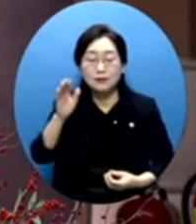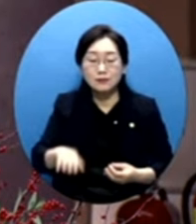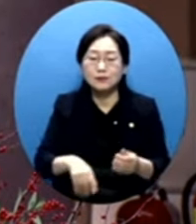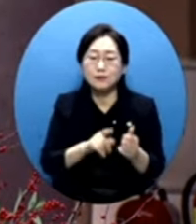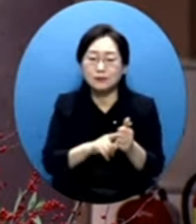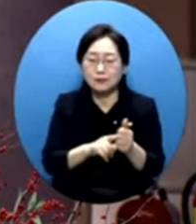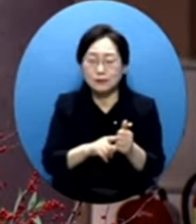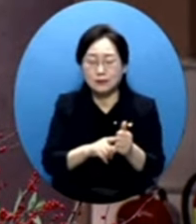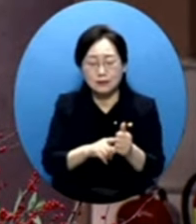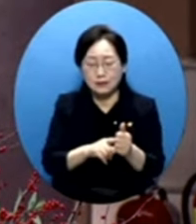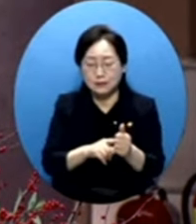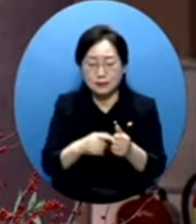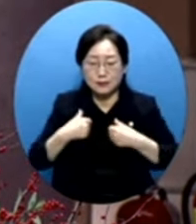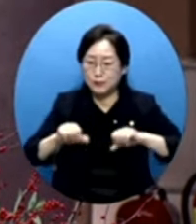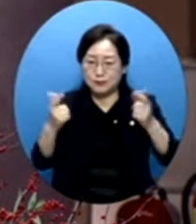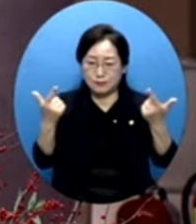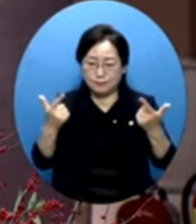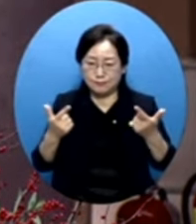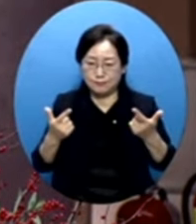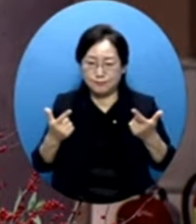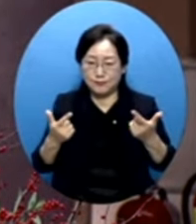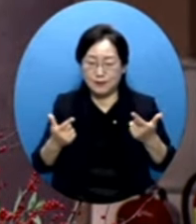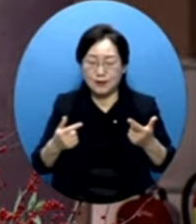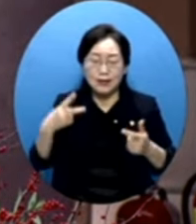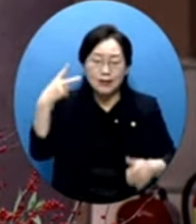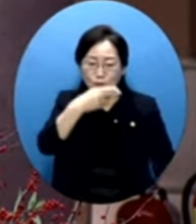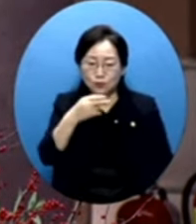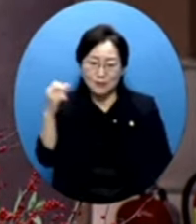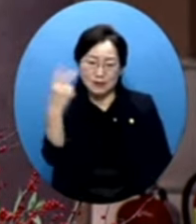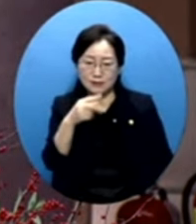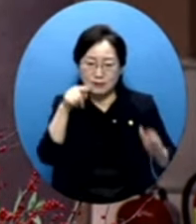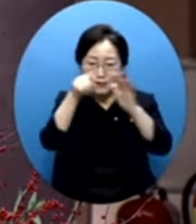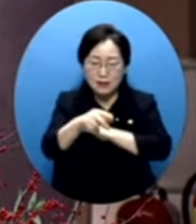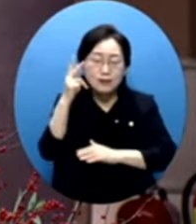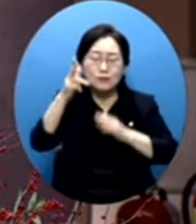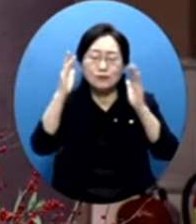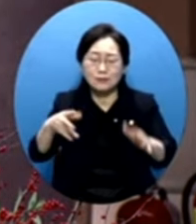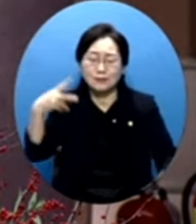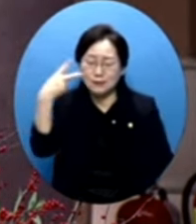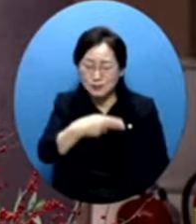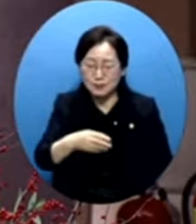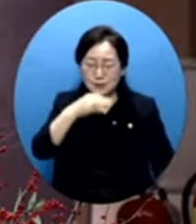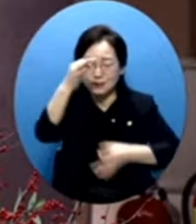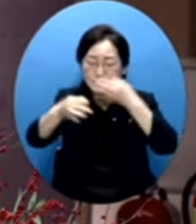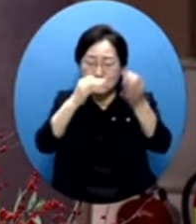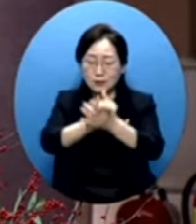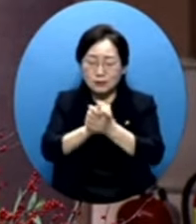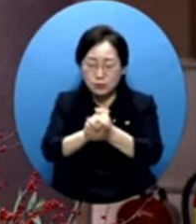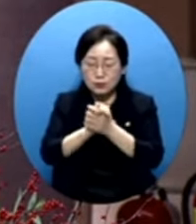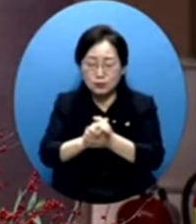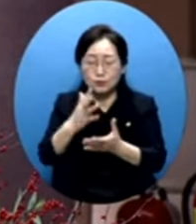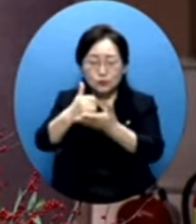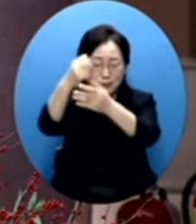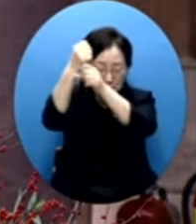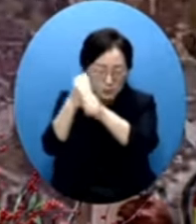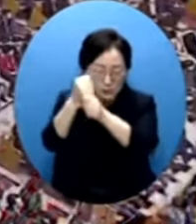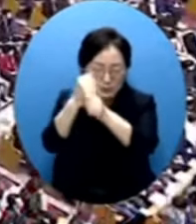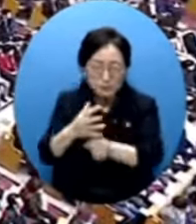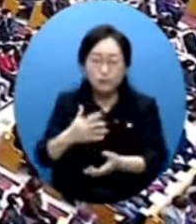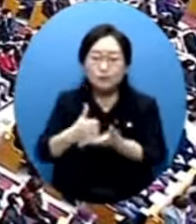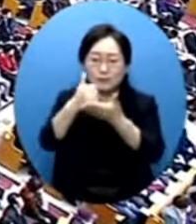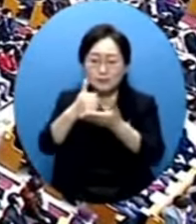무너지지 않고 멈추지 않고 기도원에 들어가서 일주일 동안 금식하고 부르짖 기도하면서 주님께 매달렸습니다